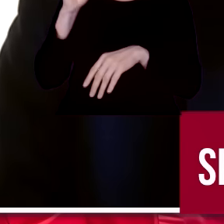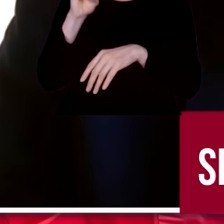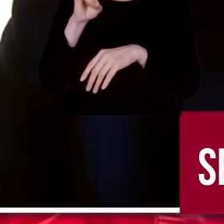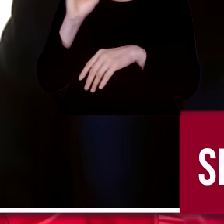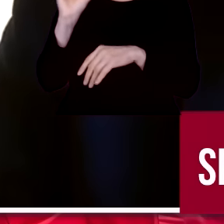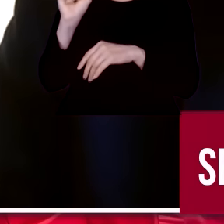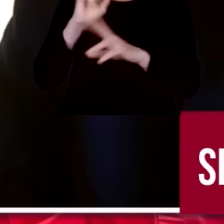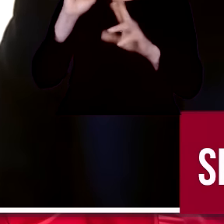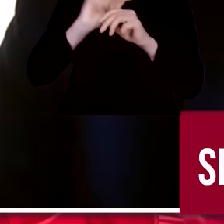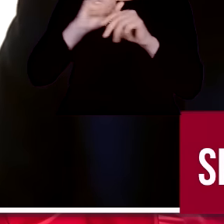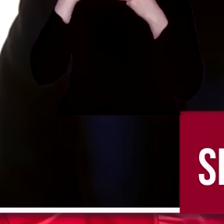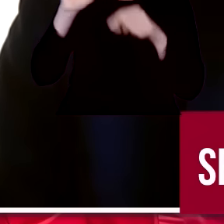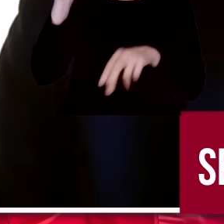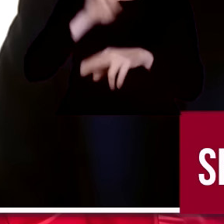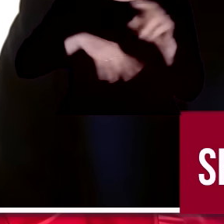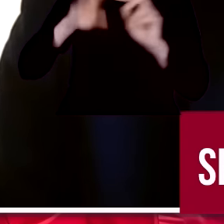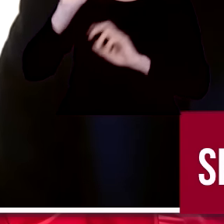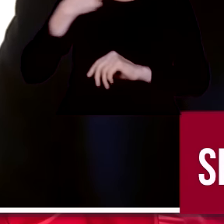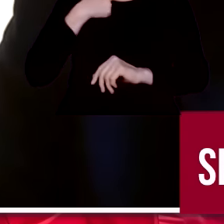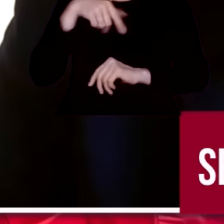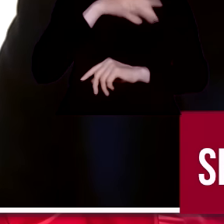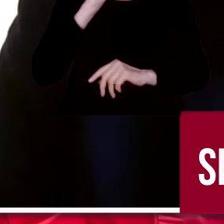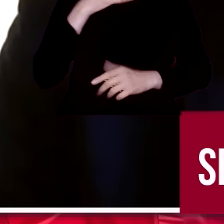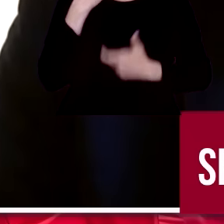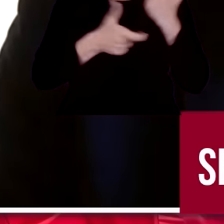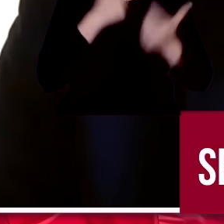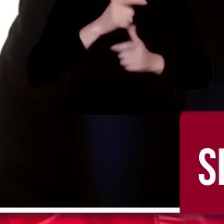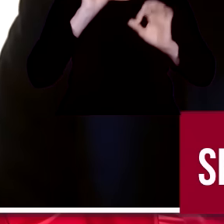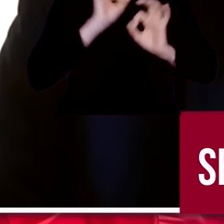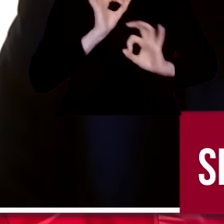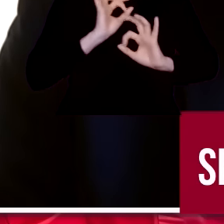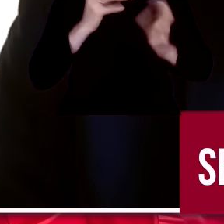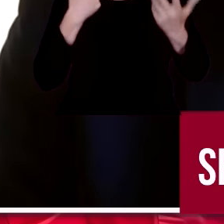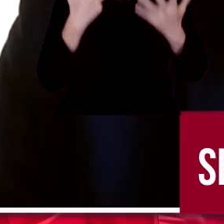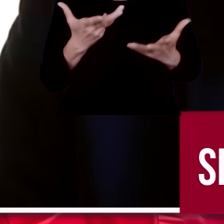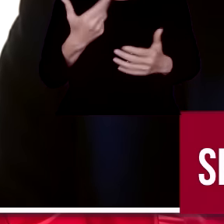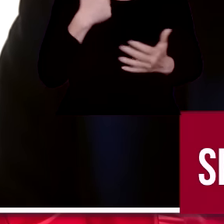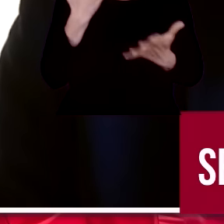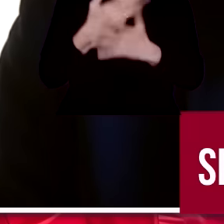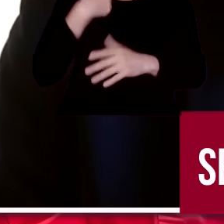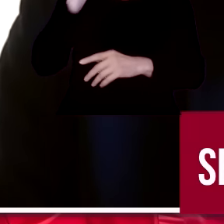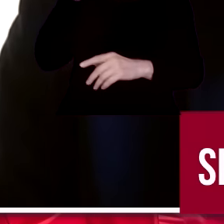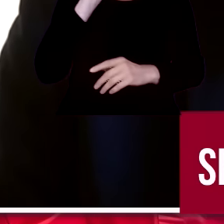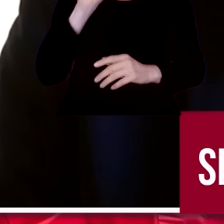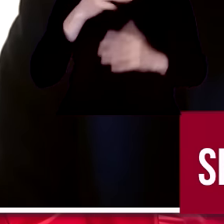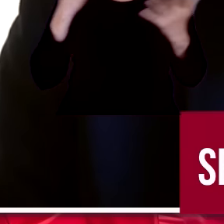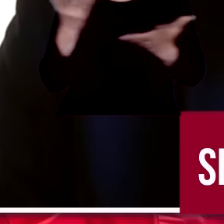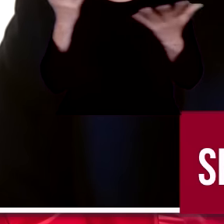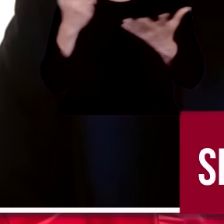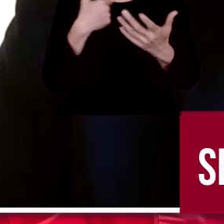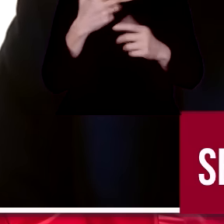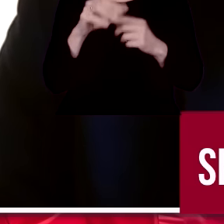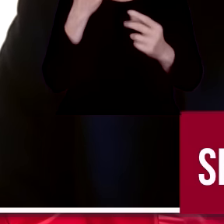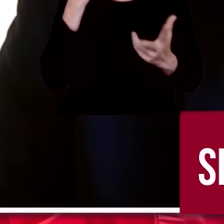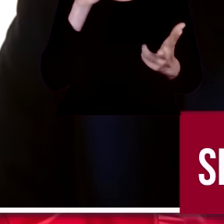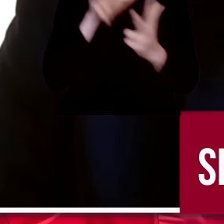odpowiedzialny za policję i tak będziemy robić swoje znowu do mnie MJ znowu Zgaduję rzucam luźno niczym niepotwierdzone poszlaki